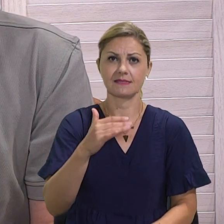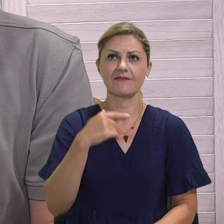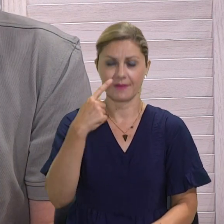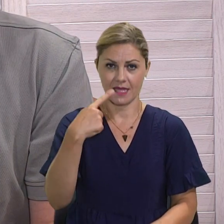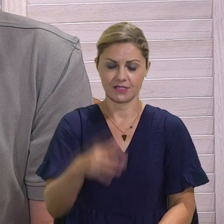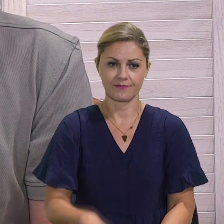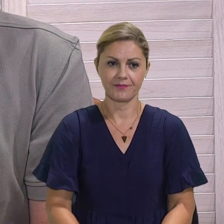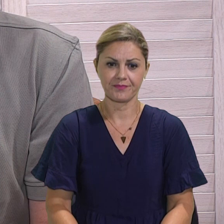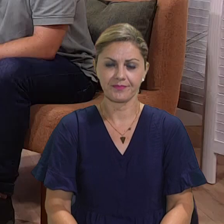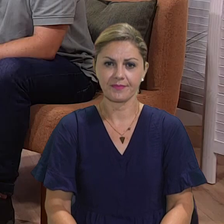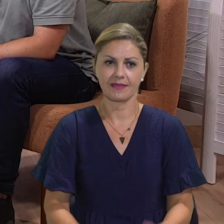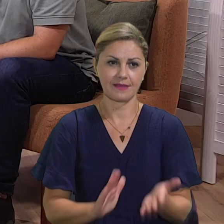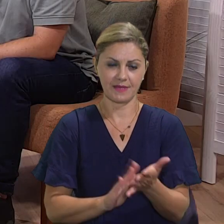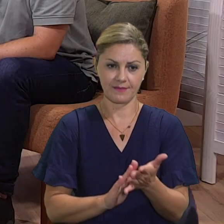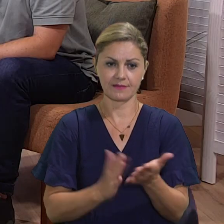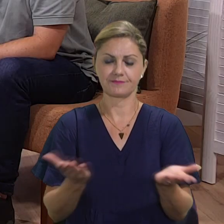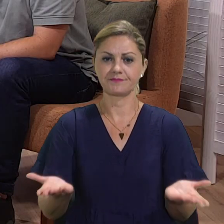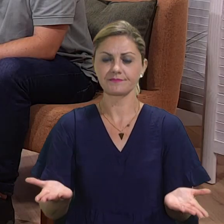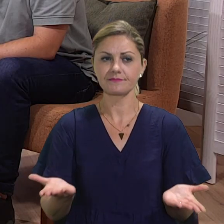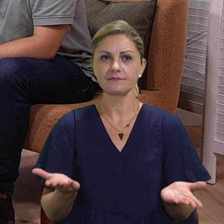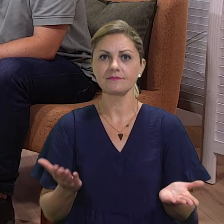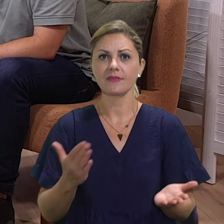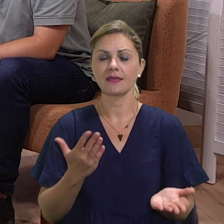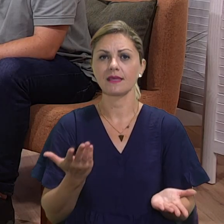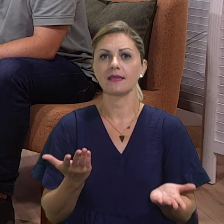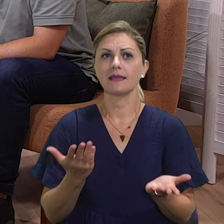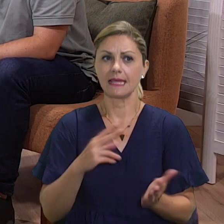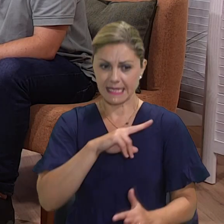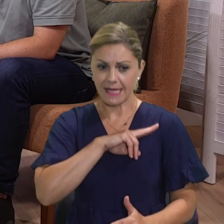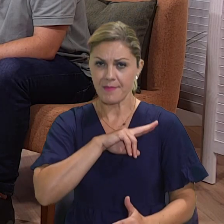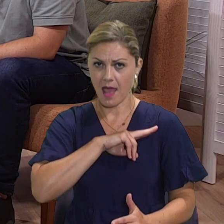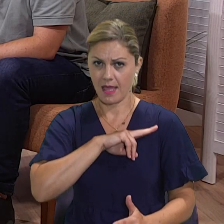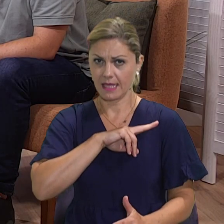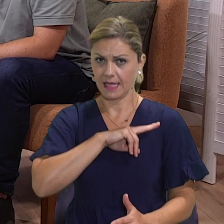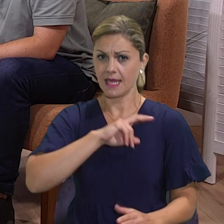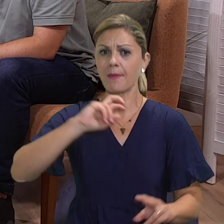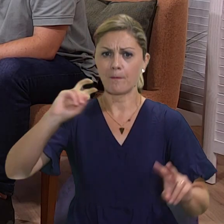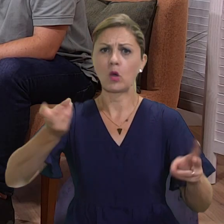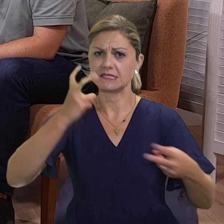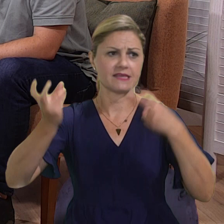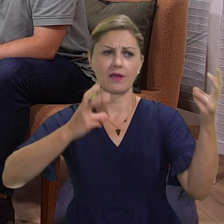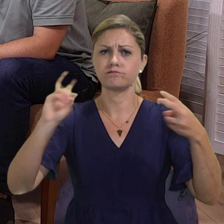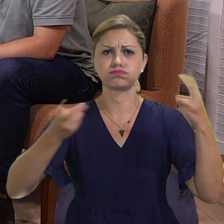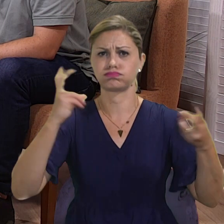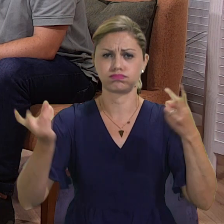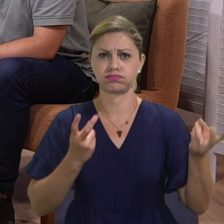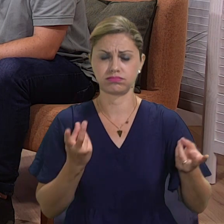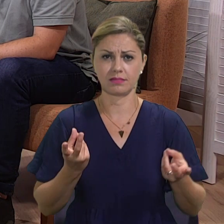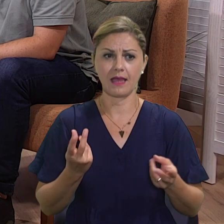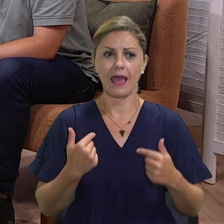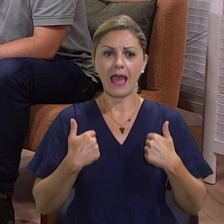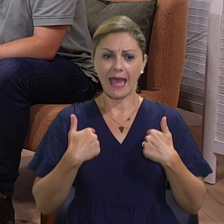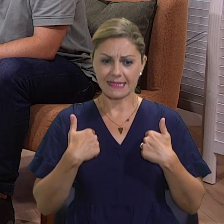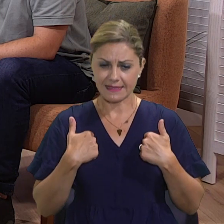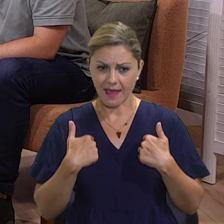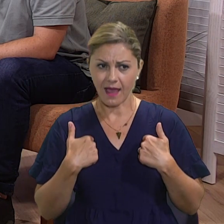Pozivnice, ma, to vam je, znate kako, klasičnog je to tipa da neki... Već budeš u nekoj igri i